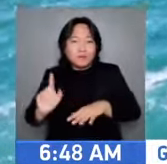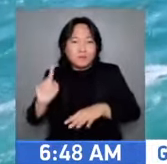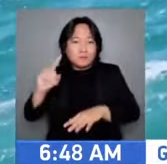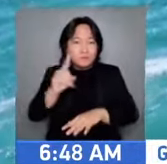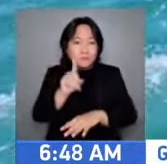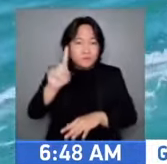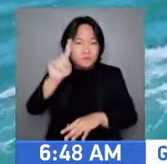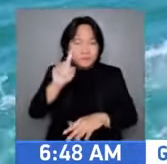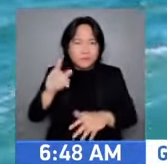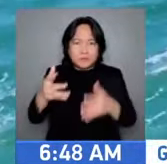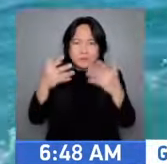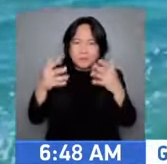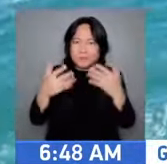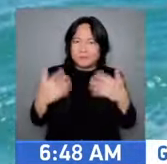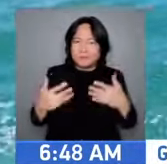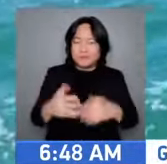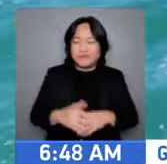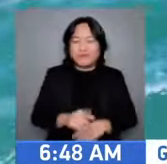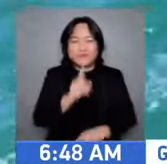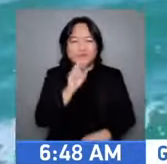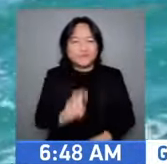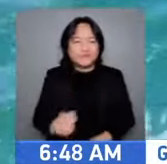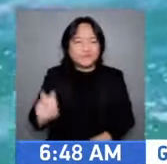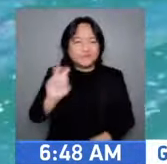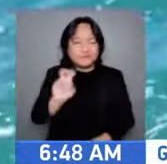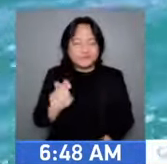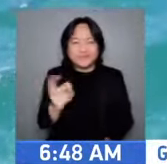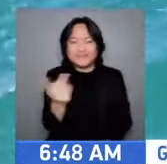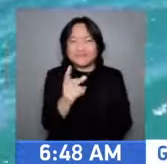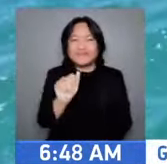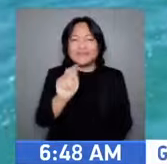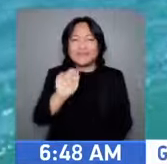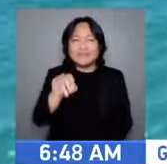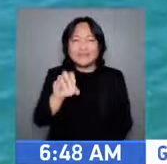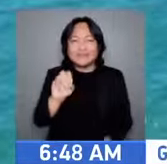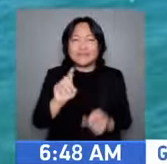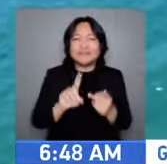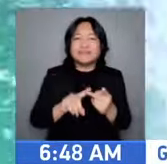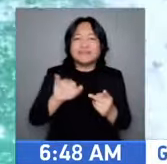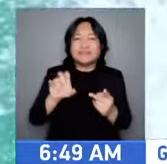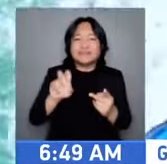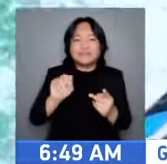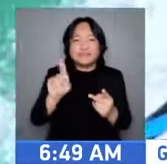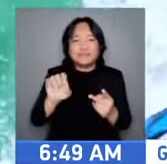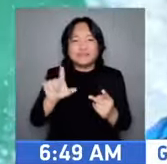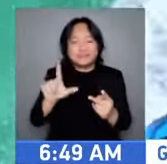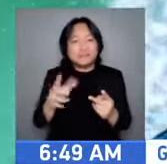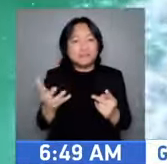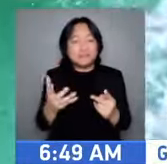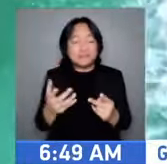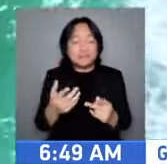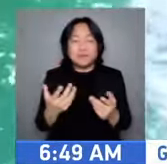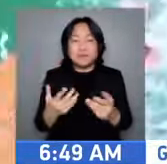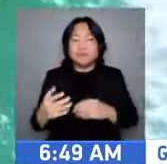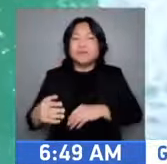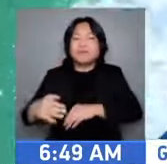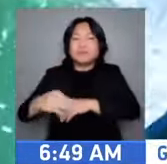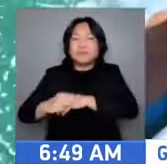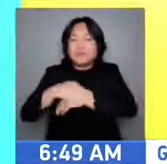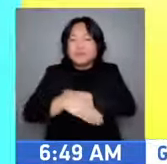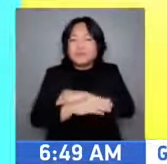adventure today ni na, of course, Andrew and Jenzel. Let's go back. Balikan po natin sila sa Subic. Magandang umaga, guys. Fly high,